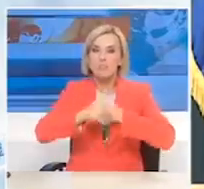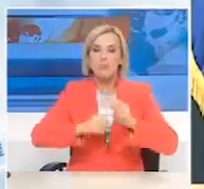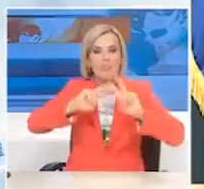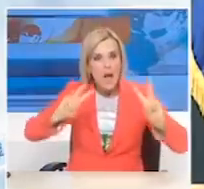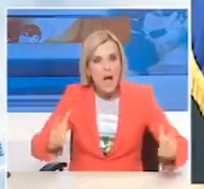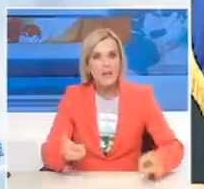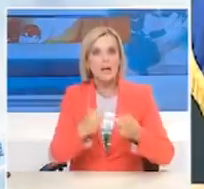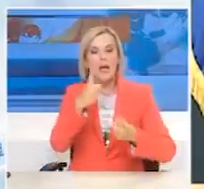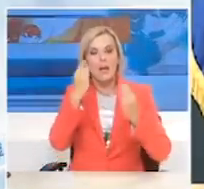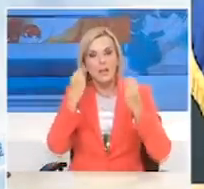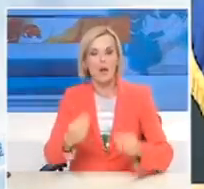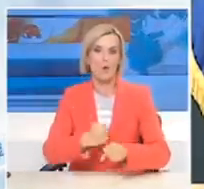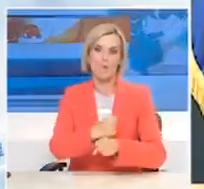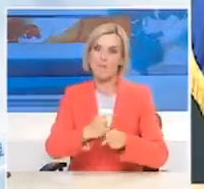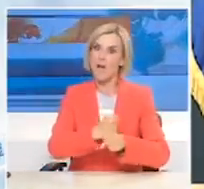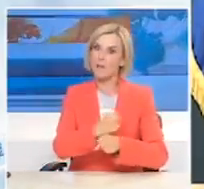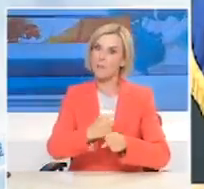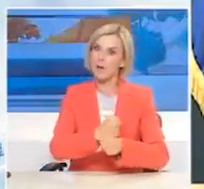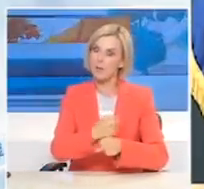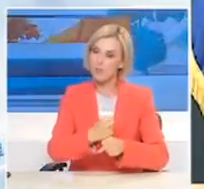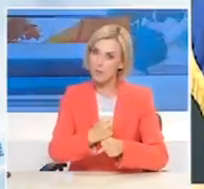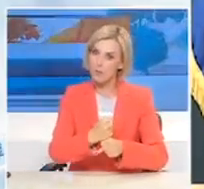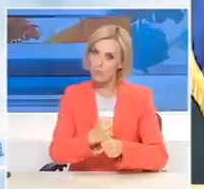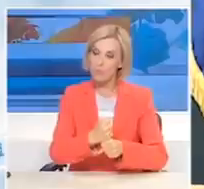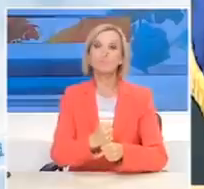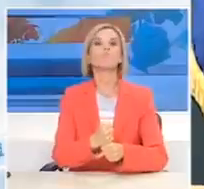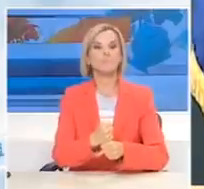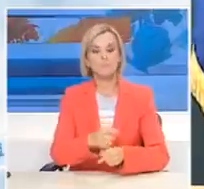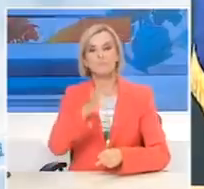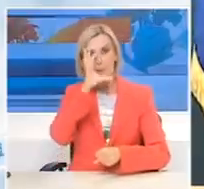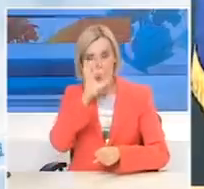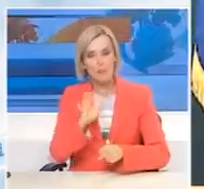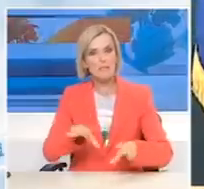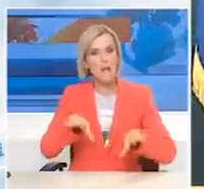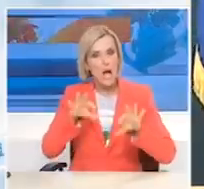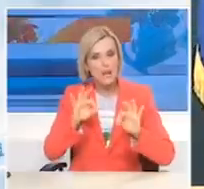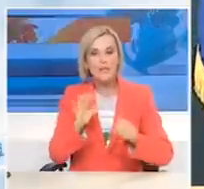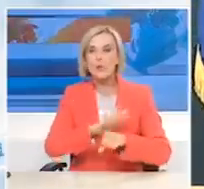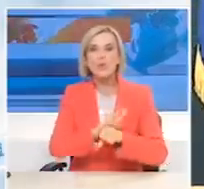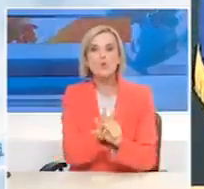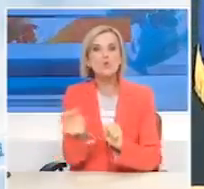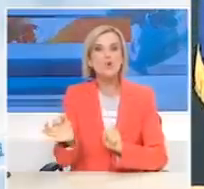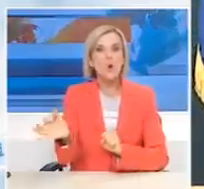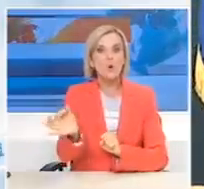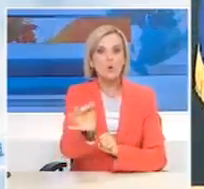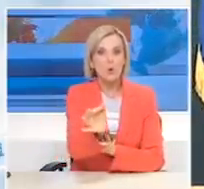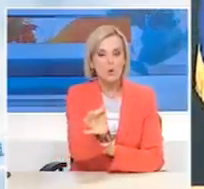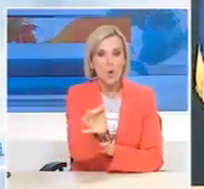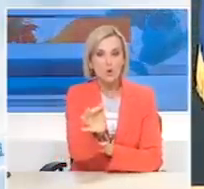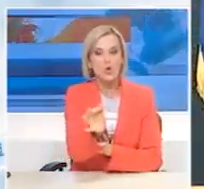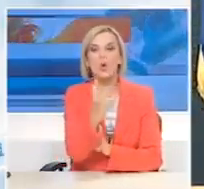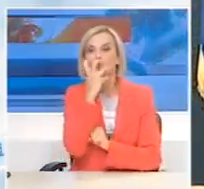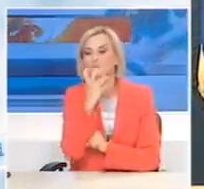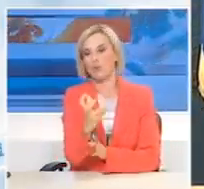νόσου, σταδιακά αφορούν όλο και περισσότερο τα πρώτα στάδια της νόσου με στόχο την αποφυγή της πρόοδος στις σοβαρότερες